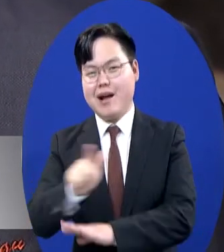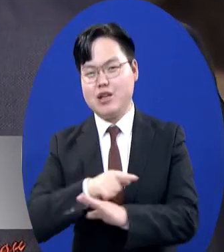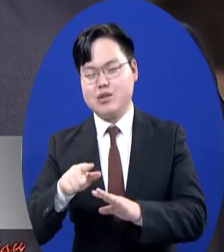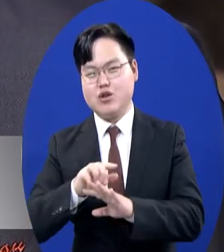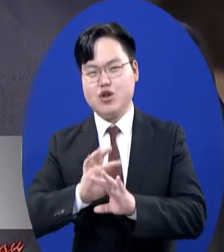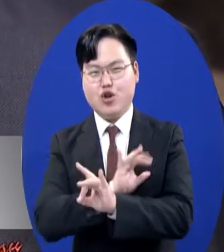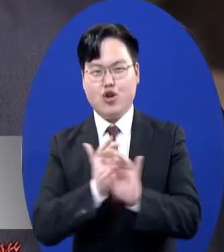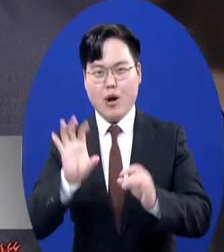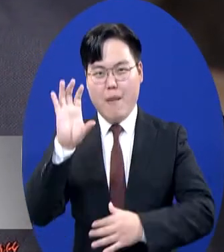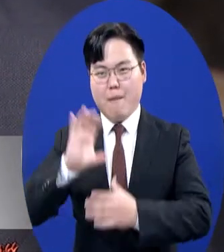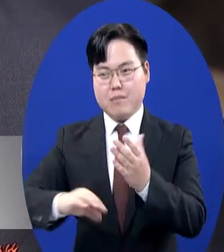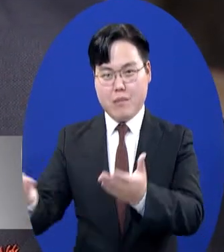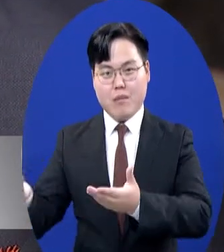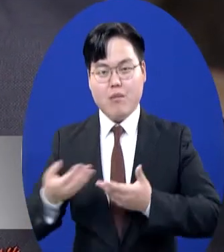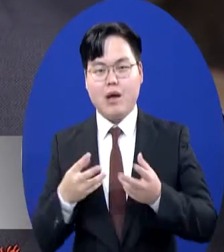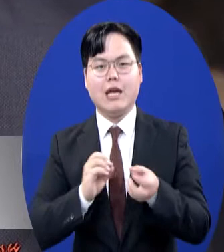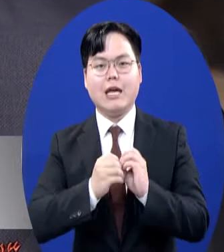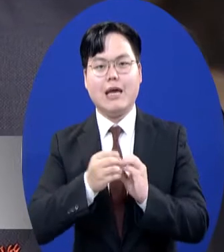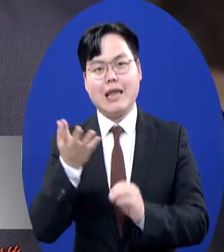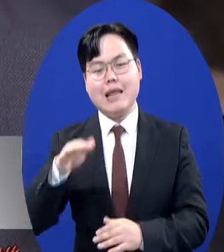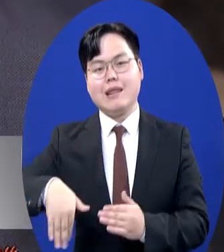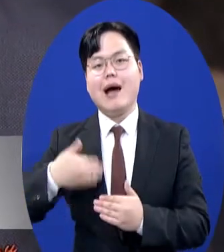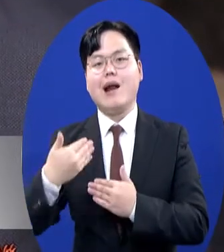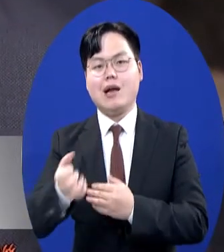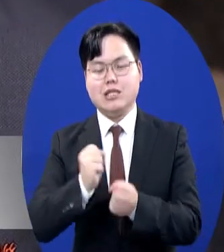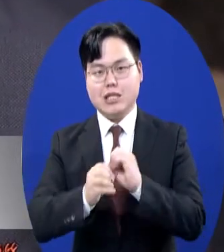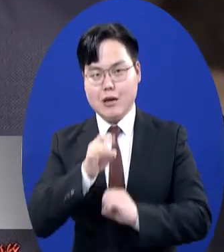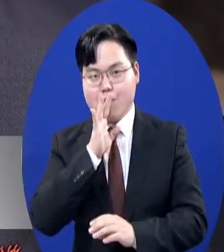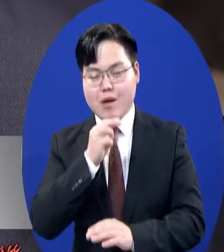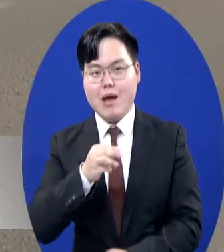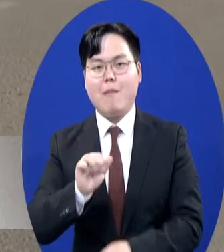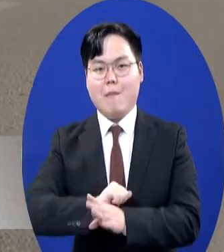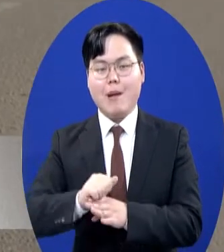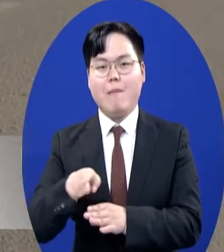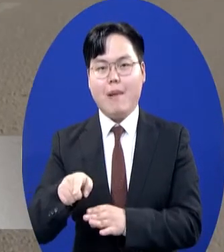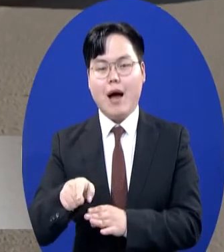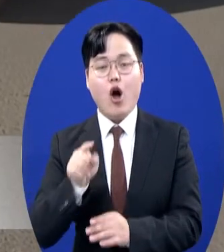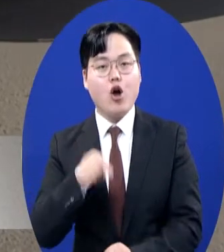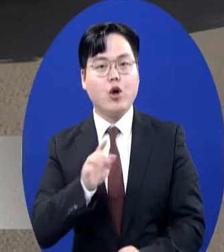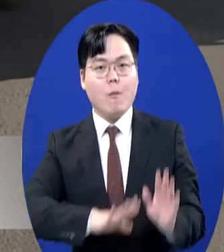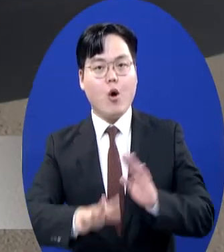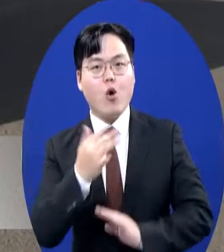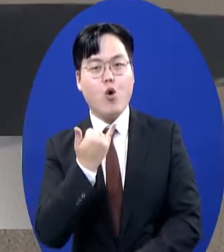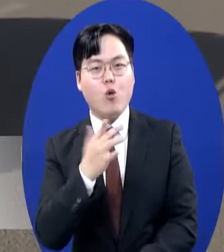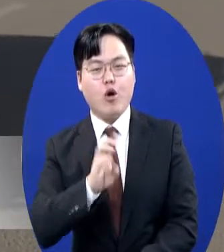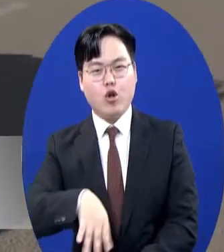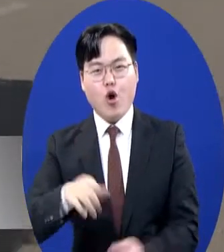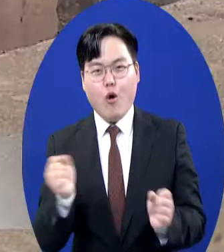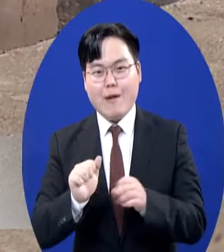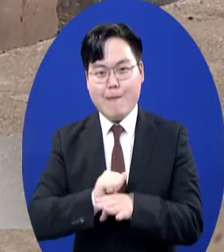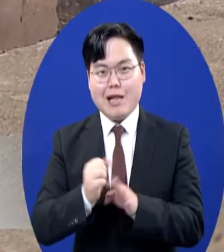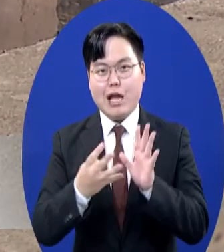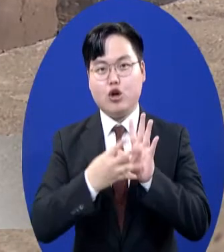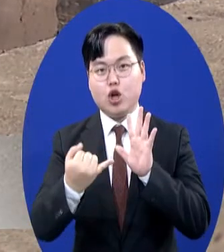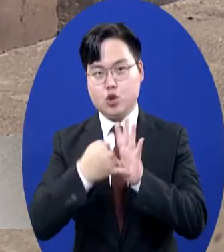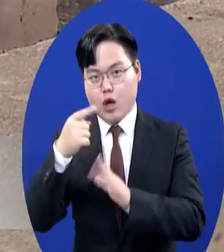энэ банкны хөрөнгөөр хийгдэх шугамуд дэрэгчл хийгдэхээр одоо тендер зарлах бэлтгэл ажил нь хангагдаж явж байна. Одоогоор нийслэлд улаан хангамжийн өвлийн бэлтгэл